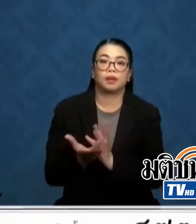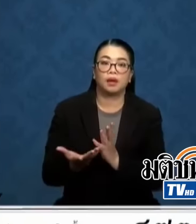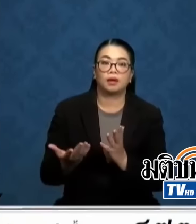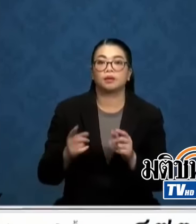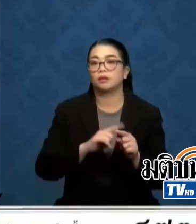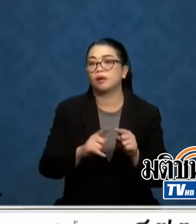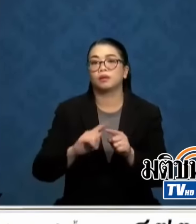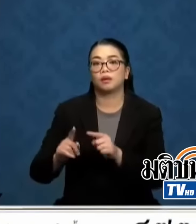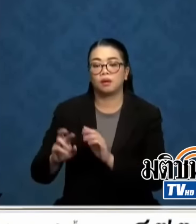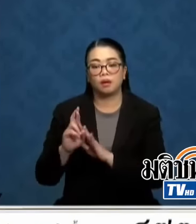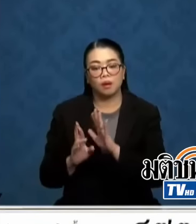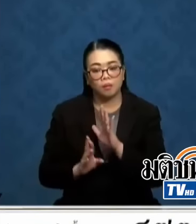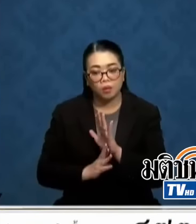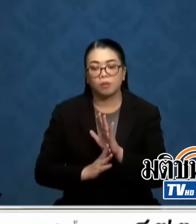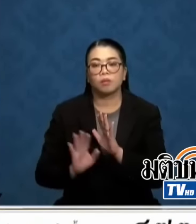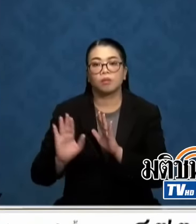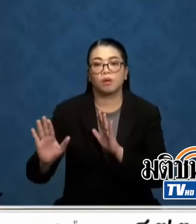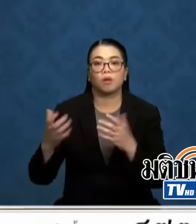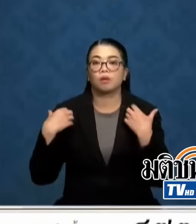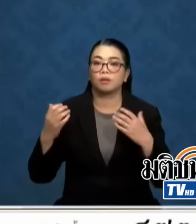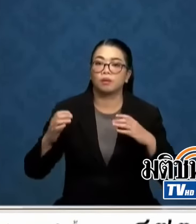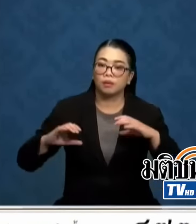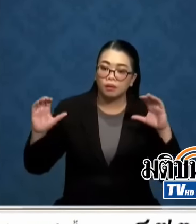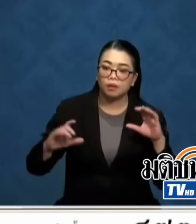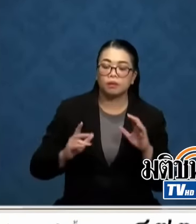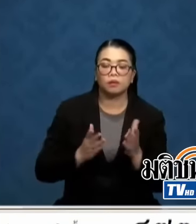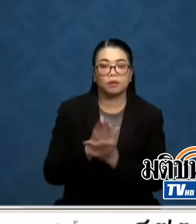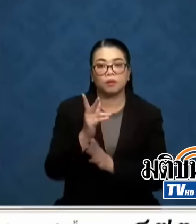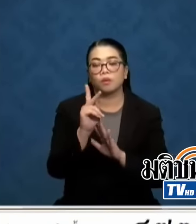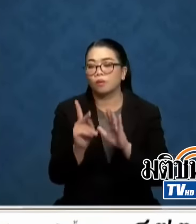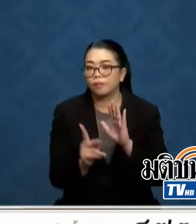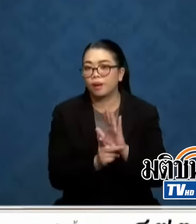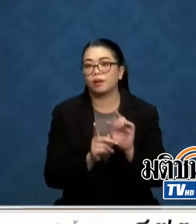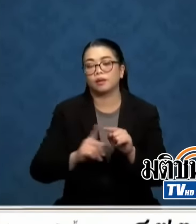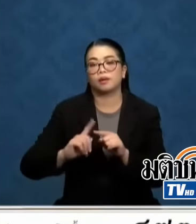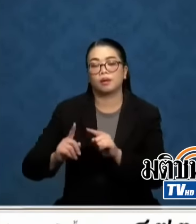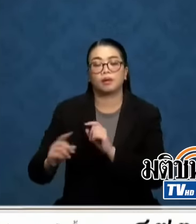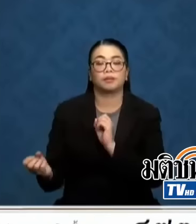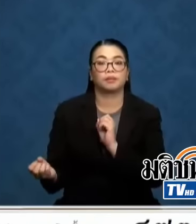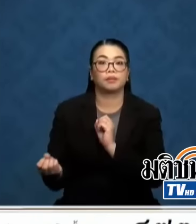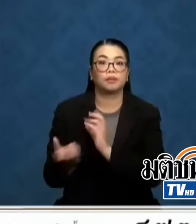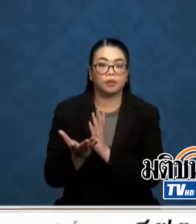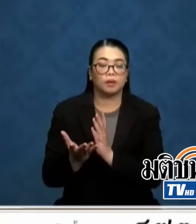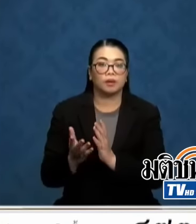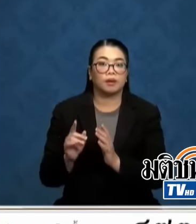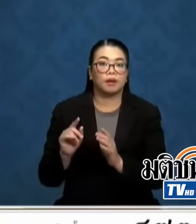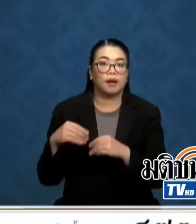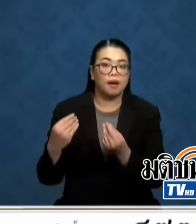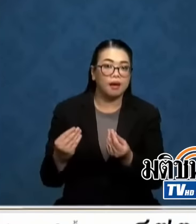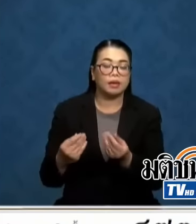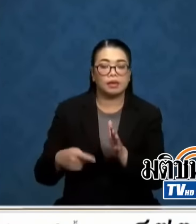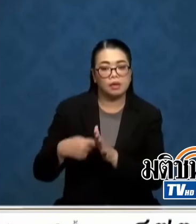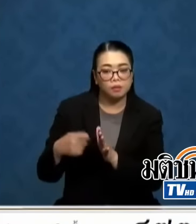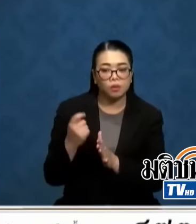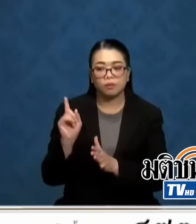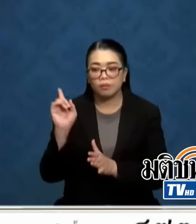สร้างระบบนิติรัฐหลักนิติธรรมที่มีผลกระทบหรือก่อสร้างให้เกิดความเงื่อน